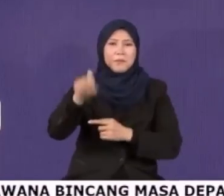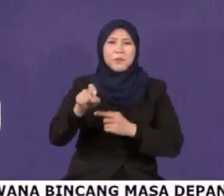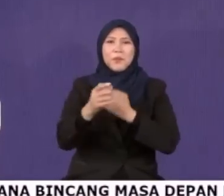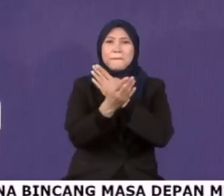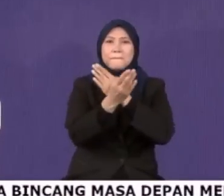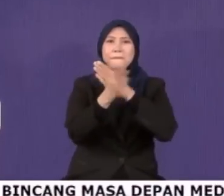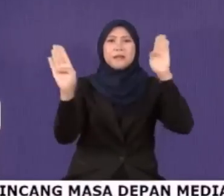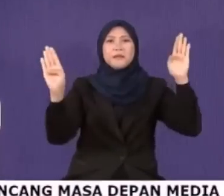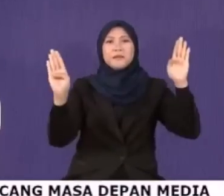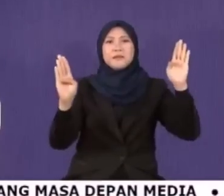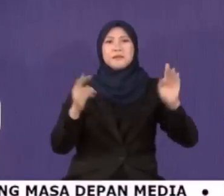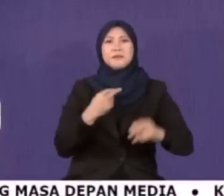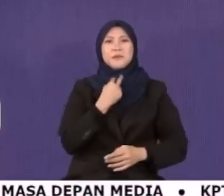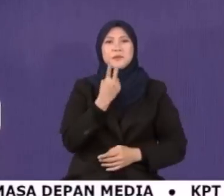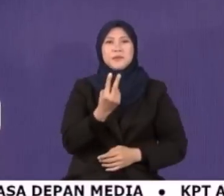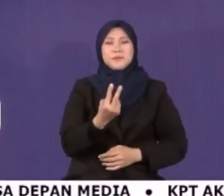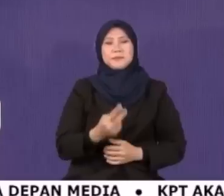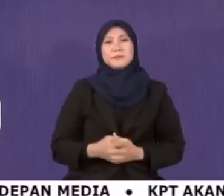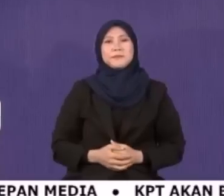sepenuhnya